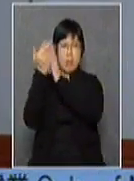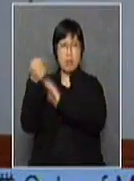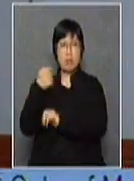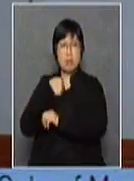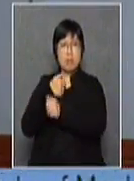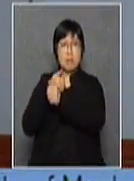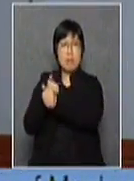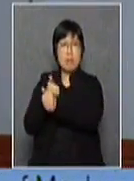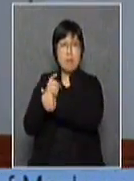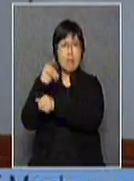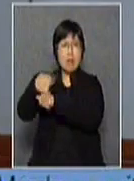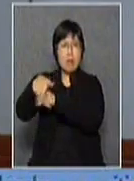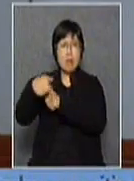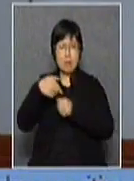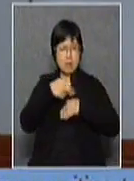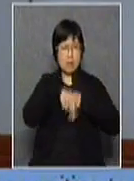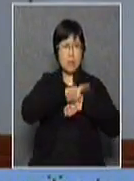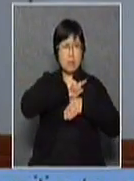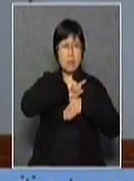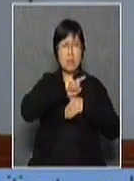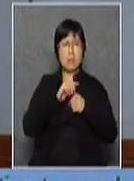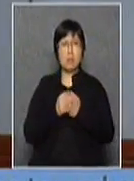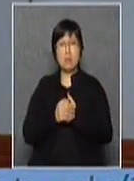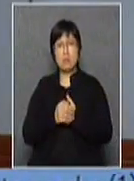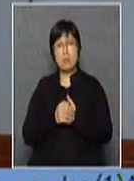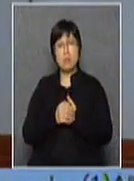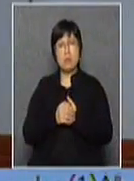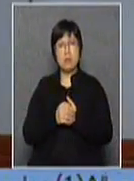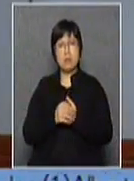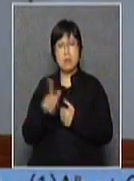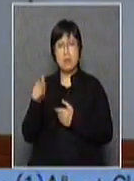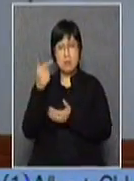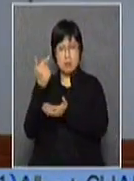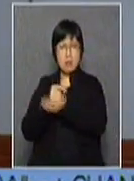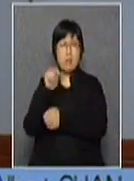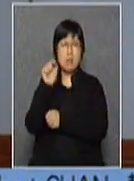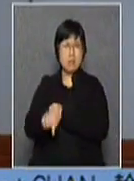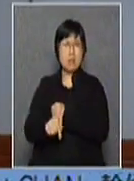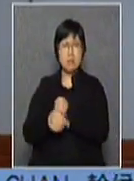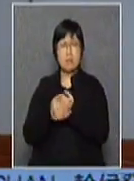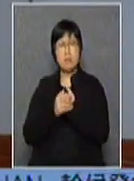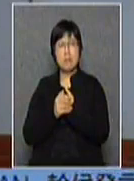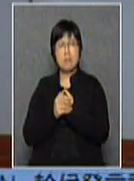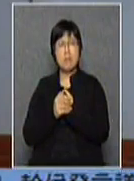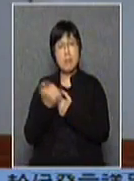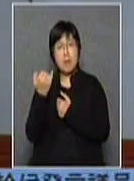跟住人哋嘅規劃去規劃我哋自己啊嘛，呢個係關鍵所在啊嘛，係